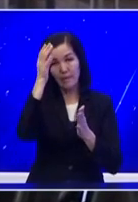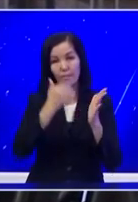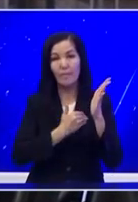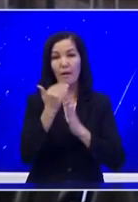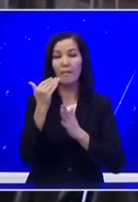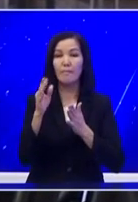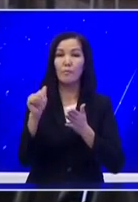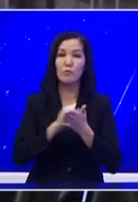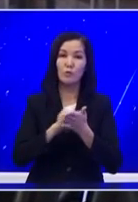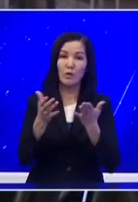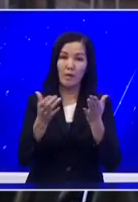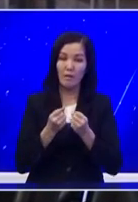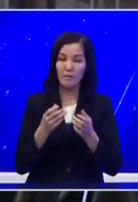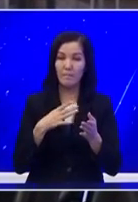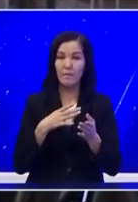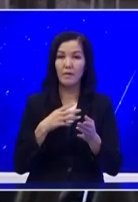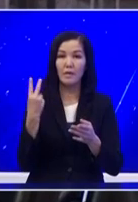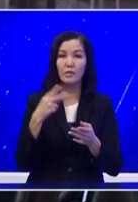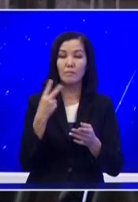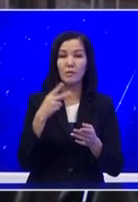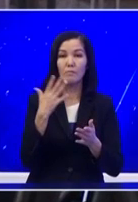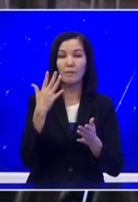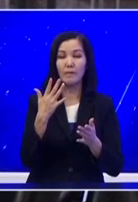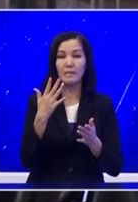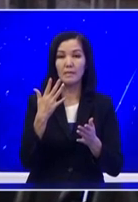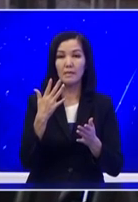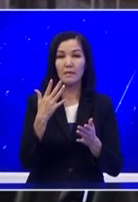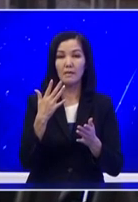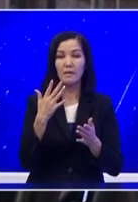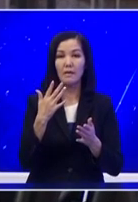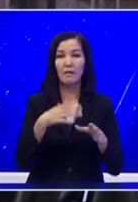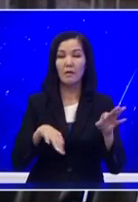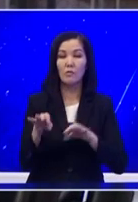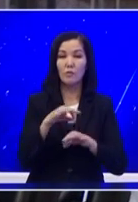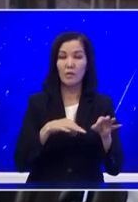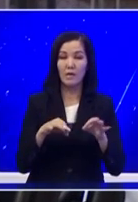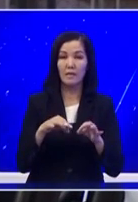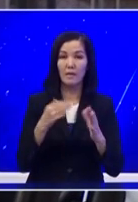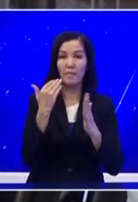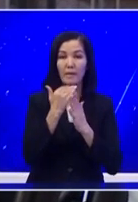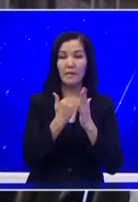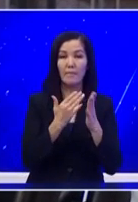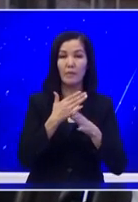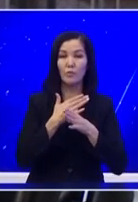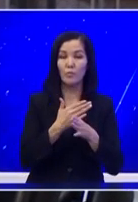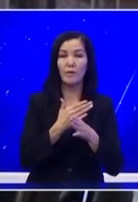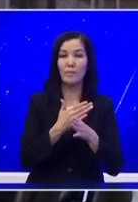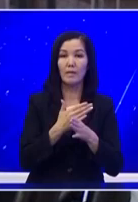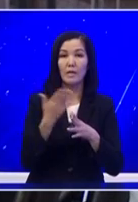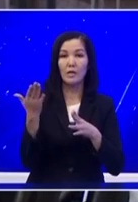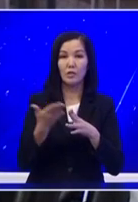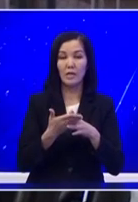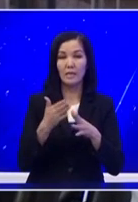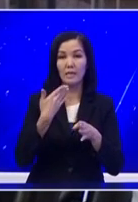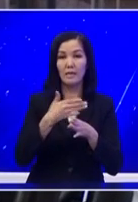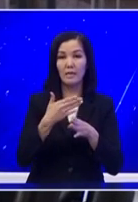алдым. Сосын жаңа 20-25 дорожный карта сол бағдарламамен жеңілдетілген кредит